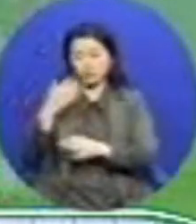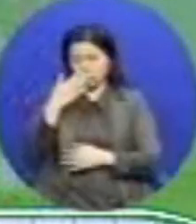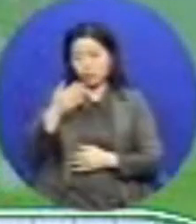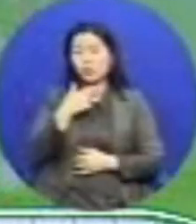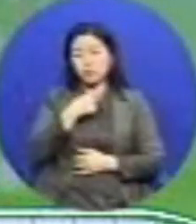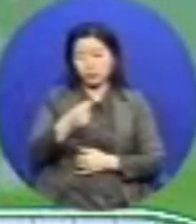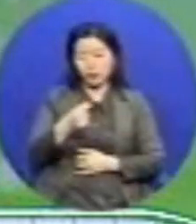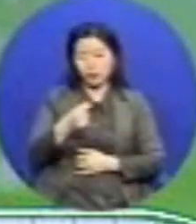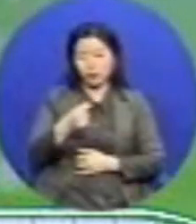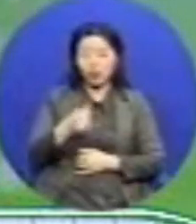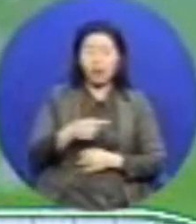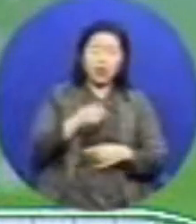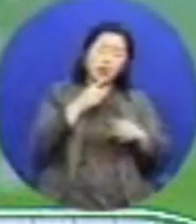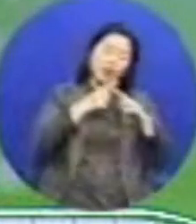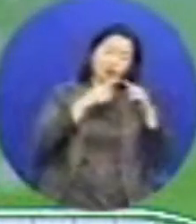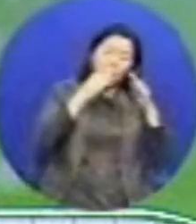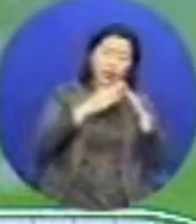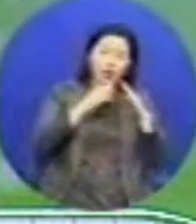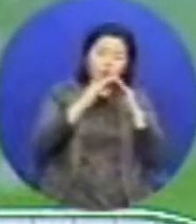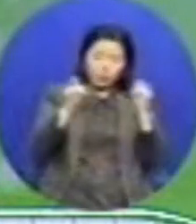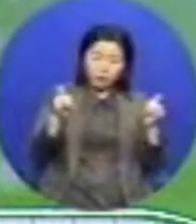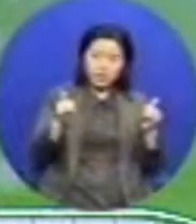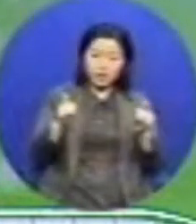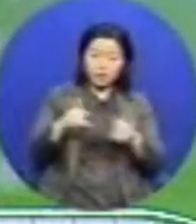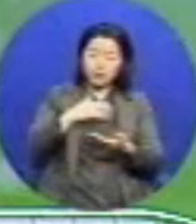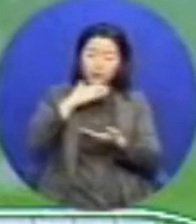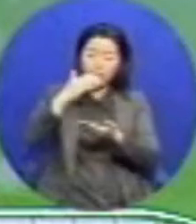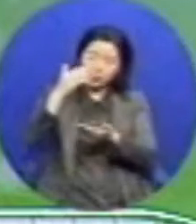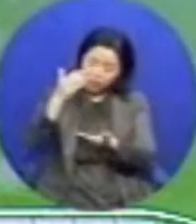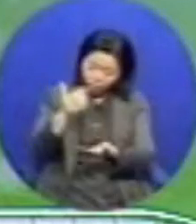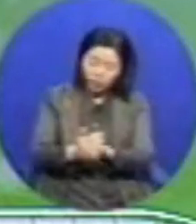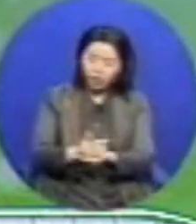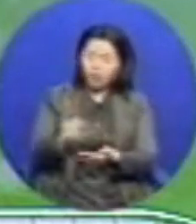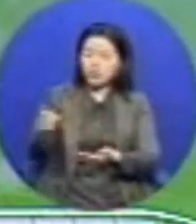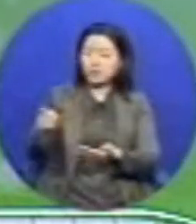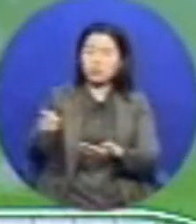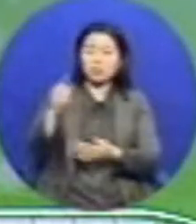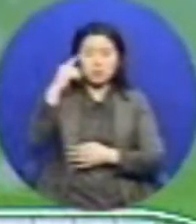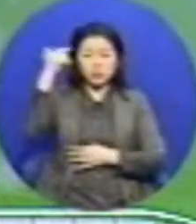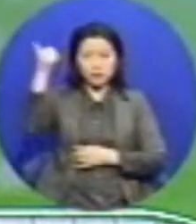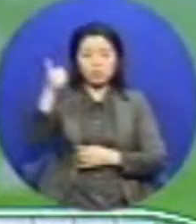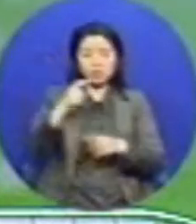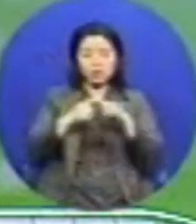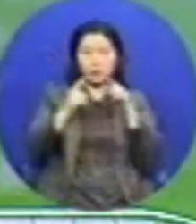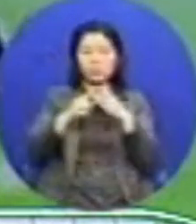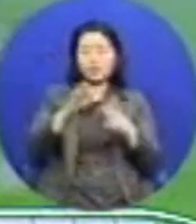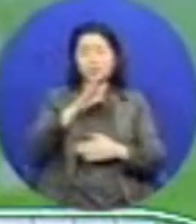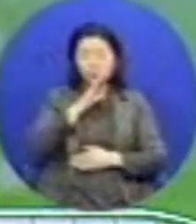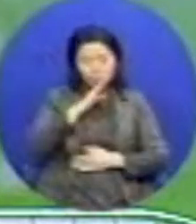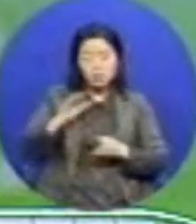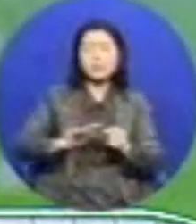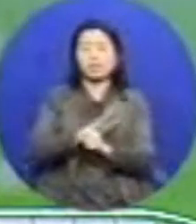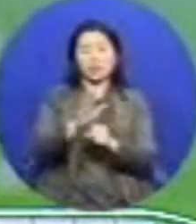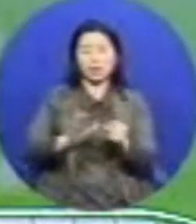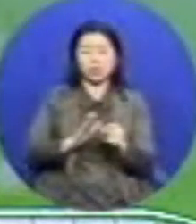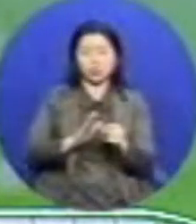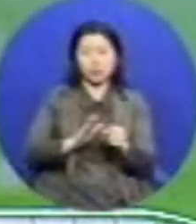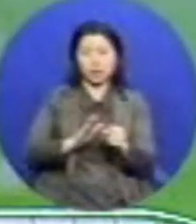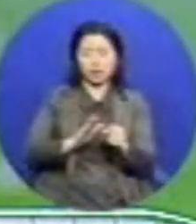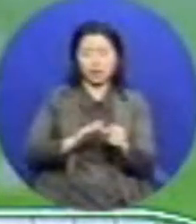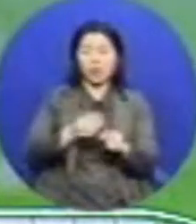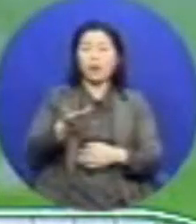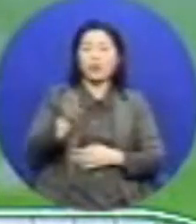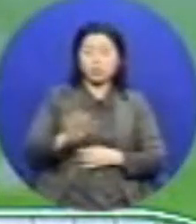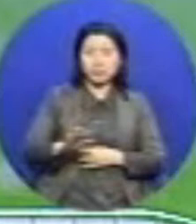감동했어요 이 목사님이 진짜 교회를 사랑하시는 분이 시 구나 그런데 그 목사님의 거기에 이사를 가셔서 2